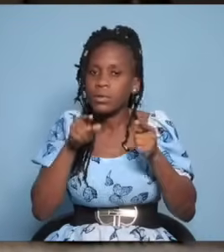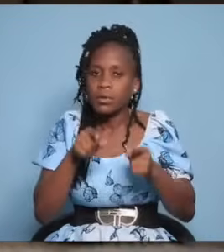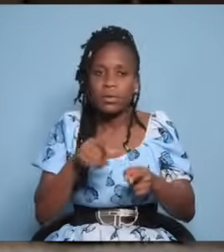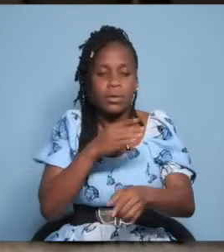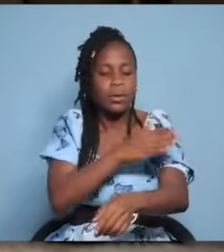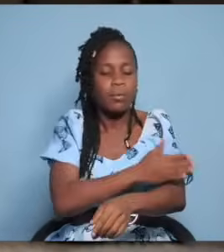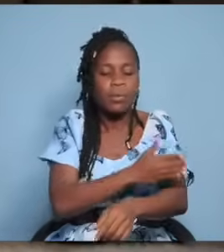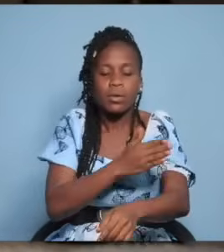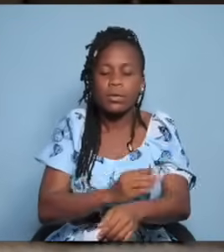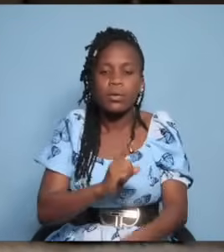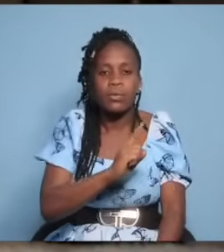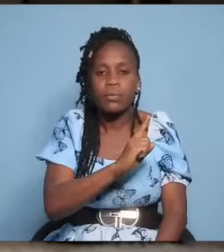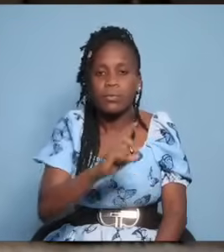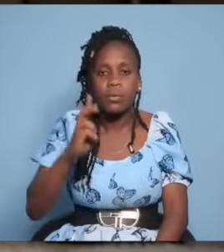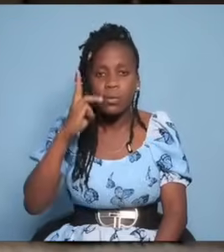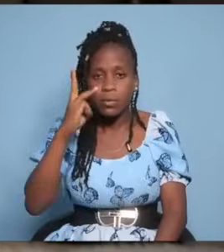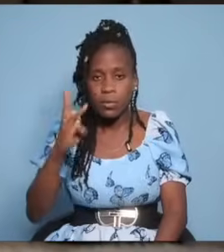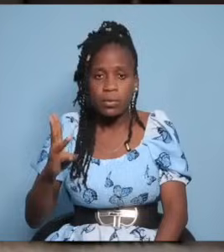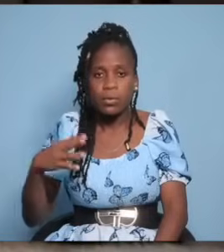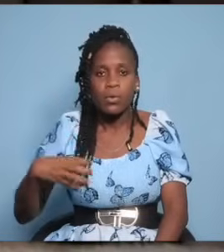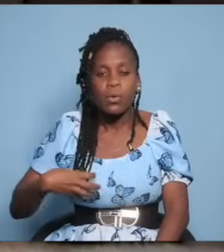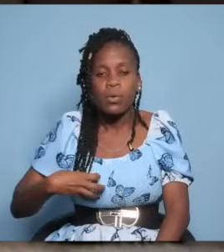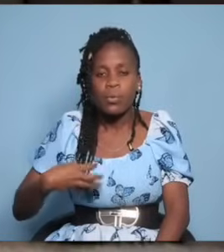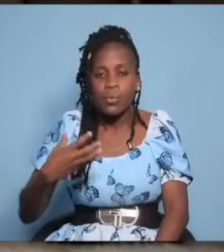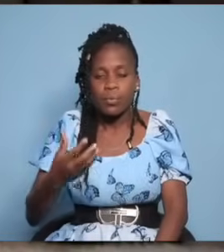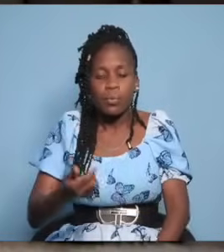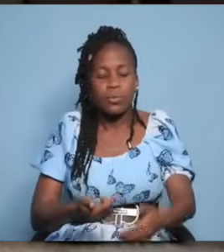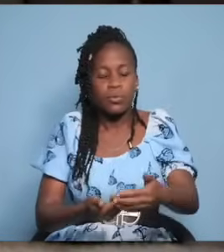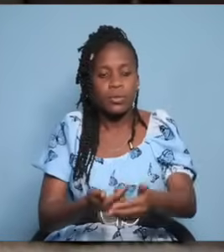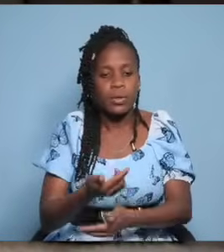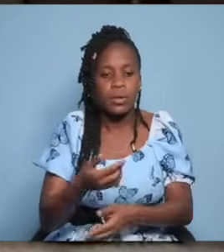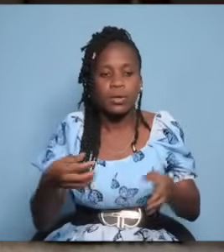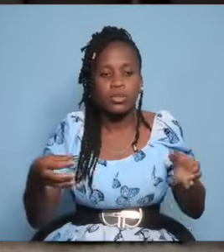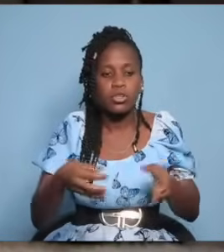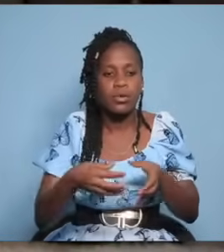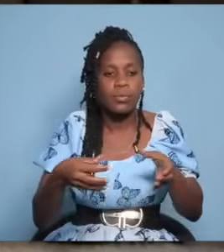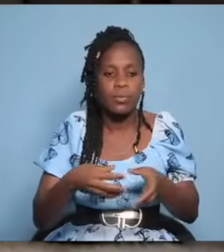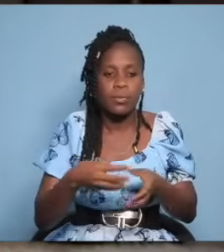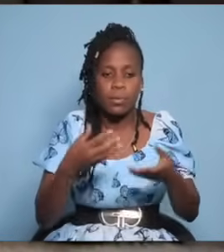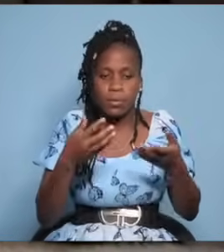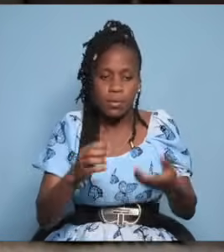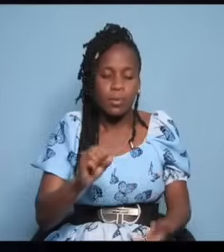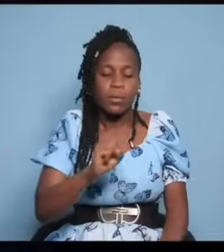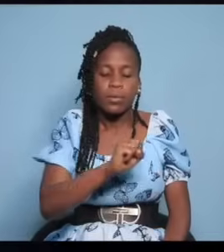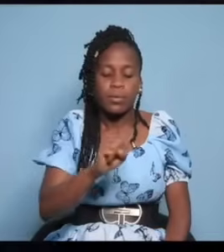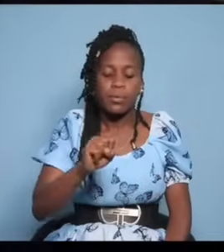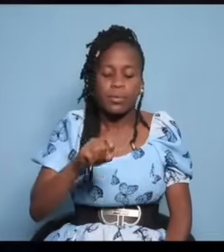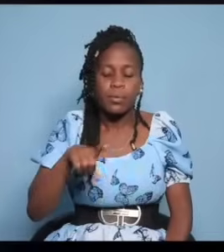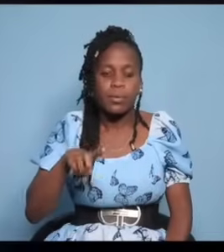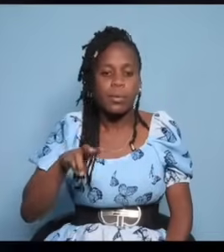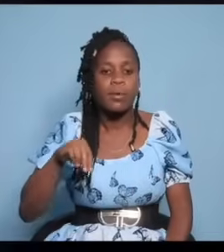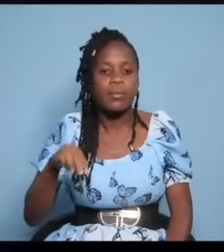tukio hili, huyu waziri aliyekuwa anatokea katika chama hiki cha Dr. Jongarang Demebia alijiuzuru nafasi